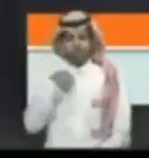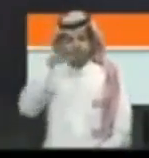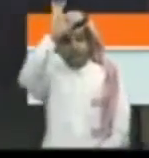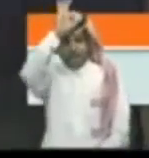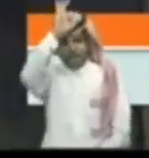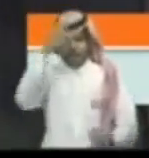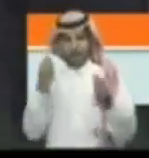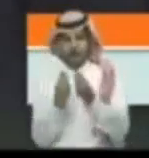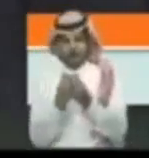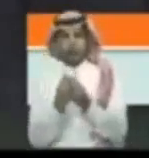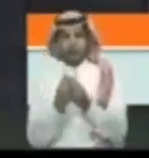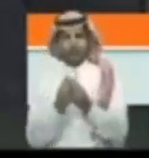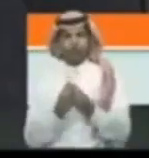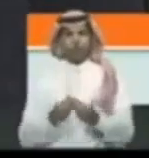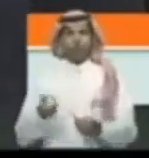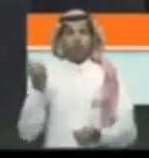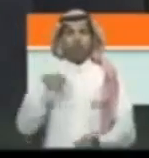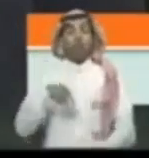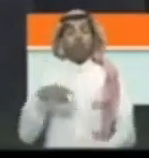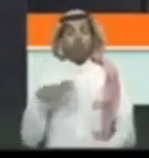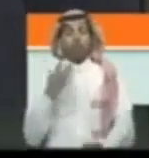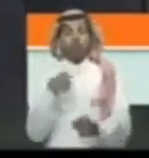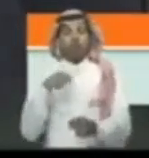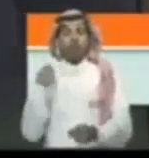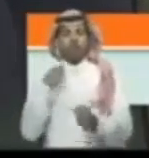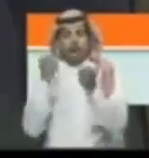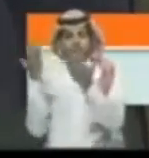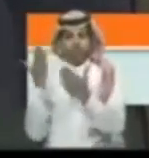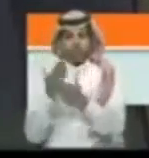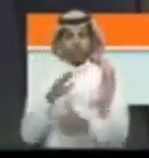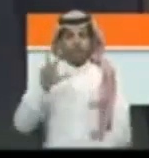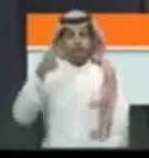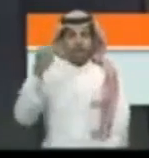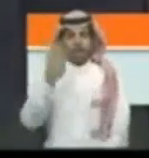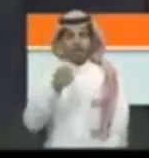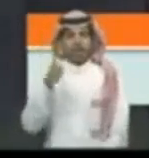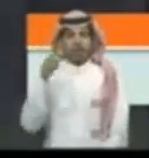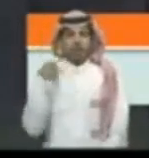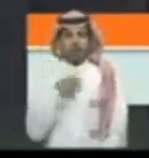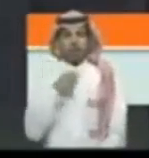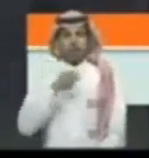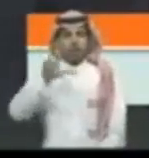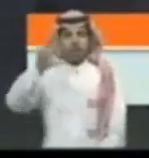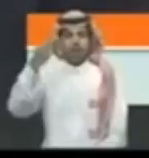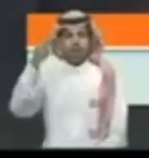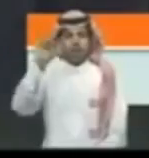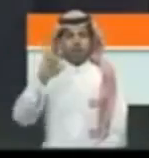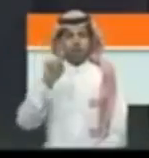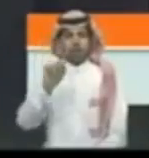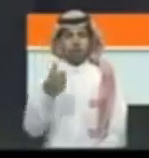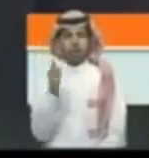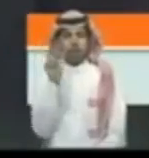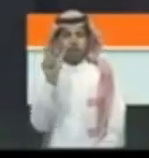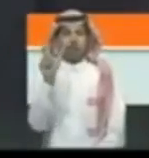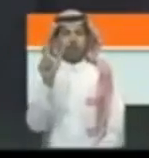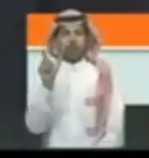عبد العزيز وزير الداخلية ووزير الخارجية الدكتور إبراهيم العساف ووزير الدولة عضو مجلس الوزراء رئيس الديوان